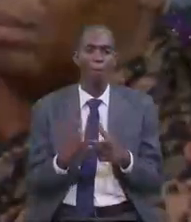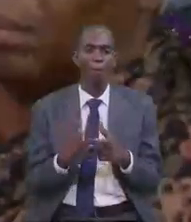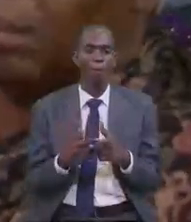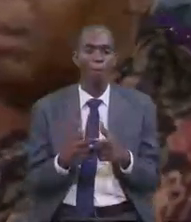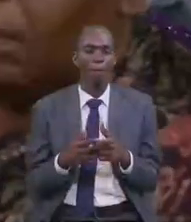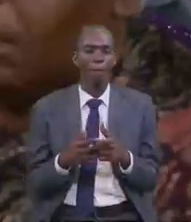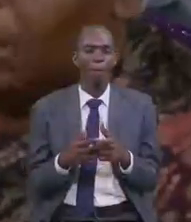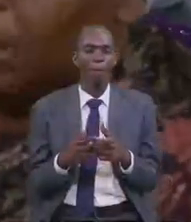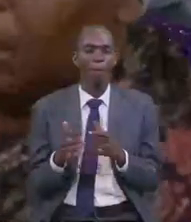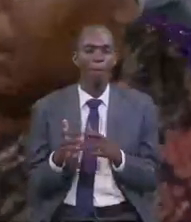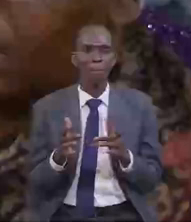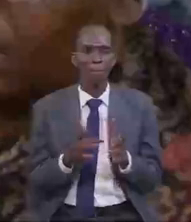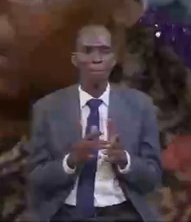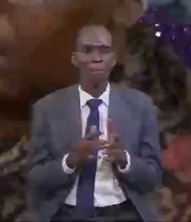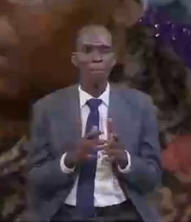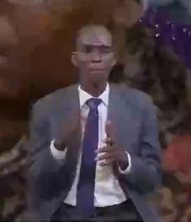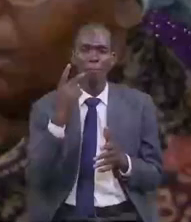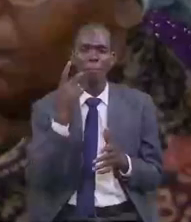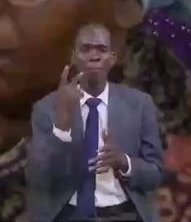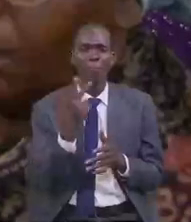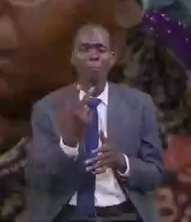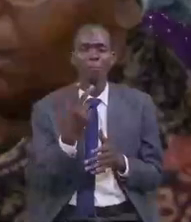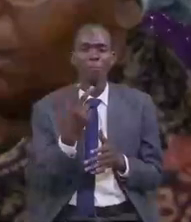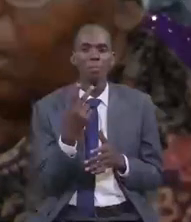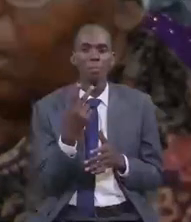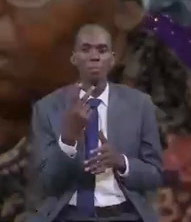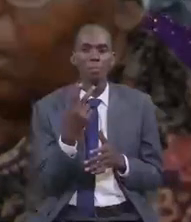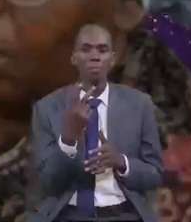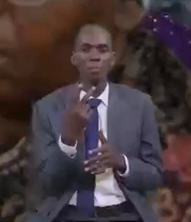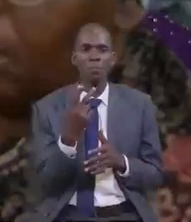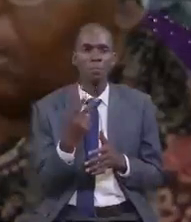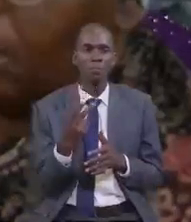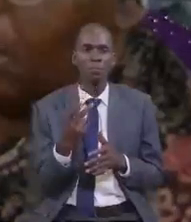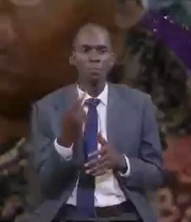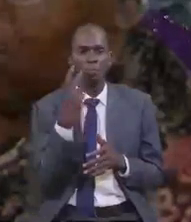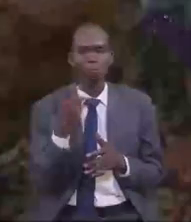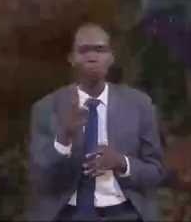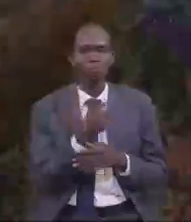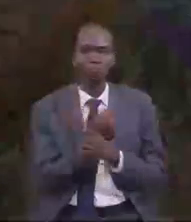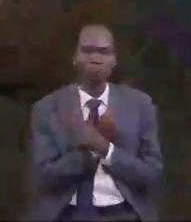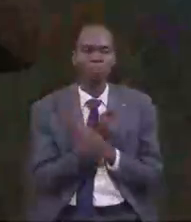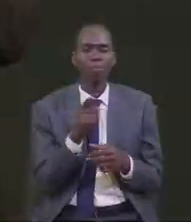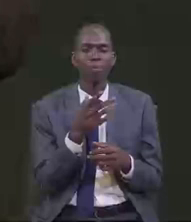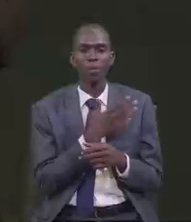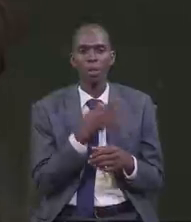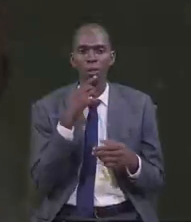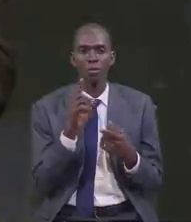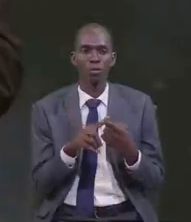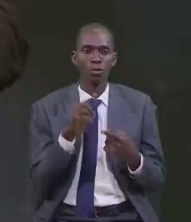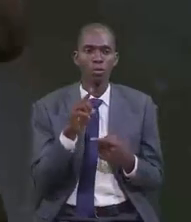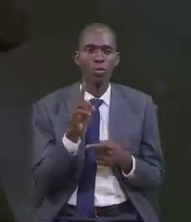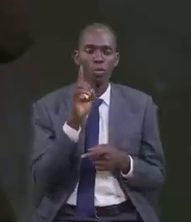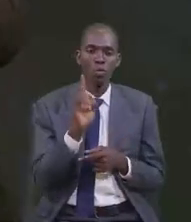Jésus l'ayant regardé, l'aima et lui dit, « Il te